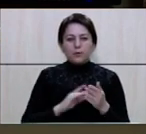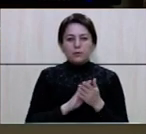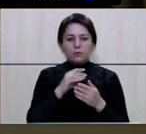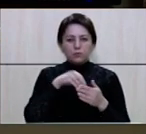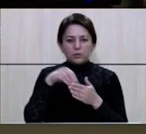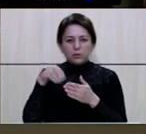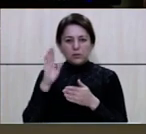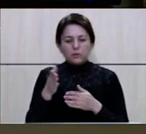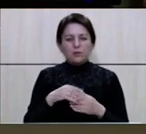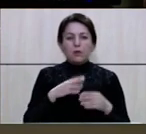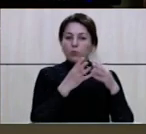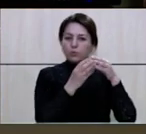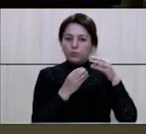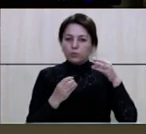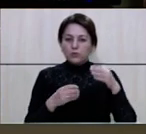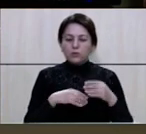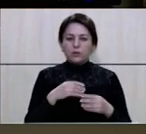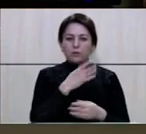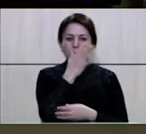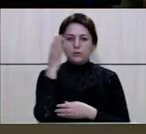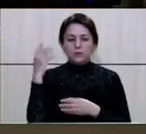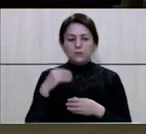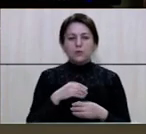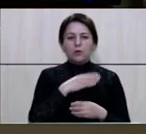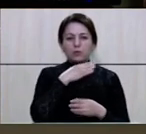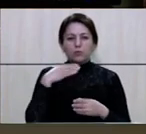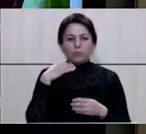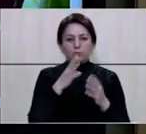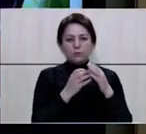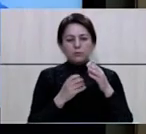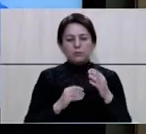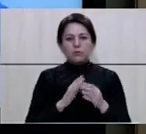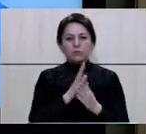hamda uzumchilikda yuksak natijalarga erishilgan.